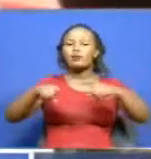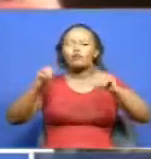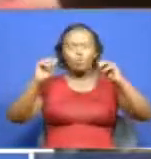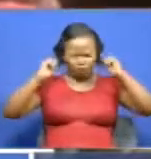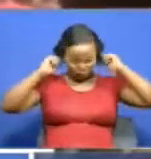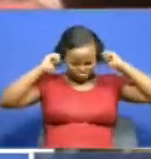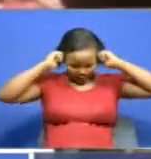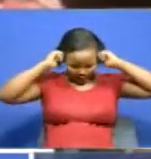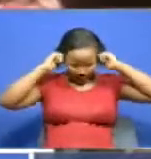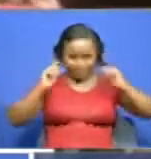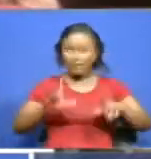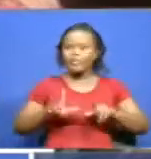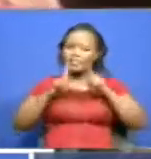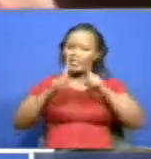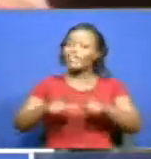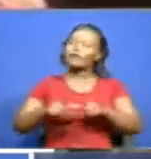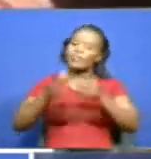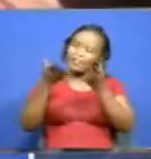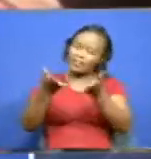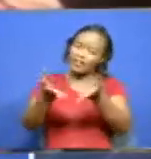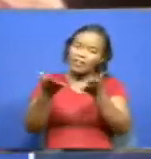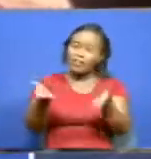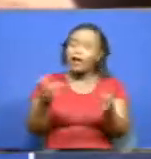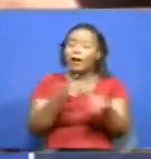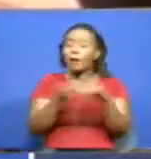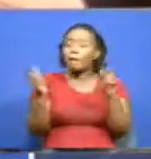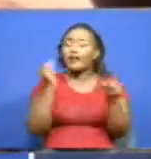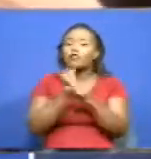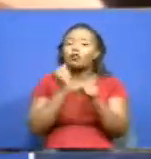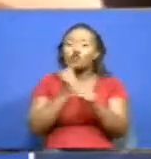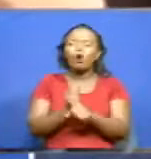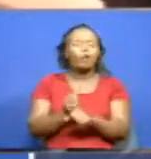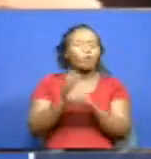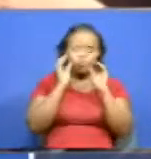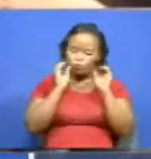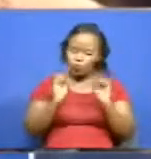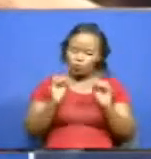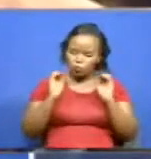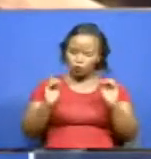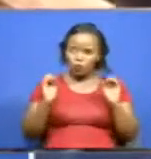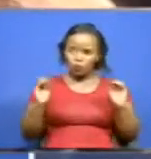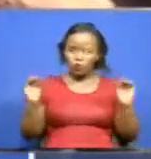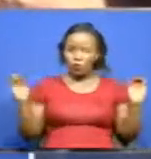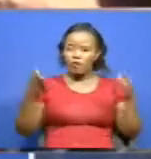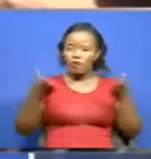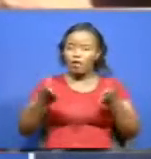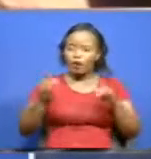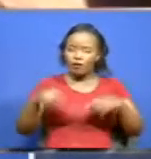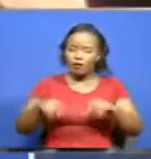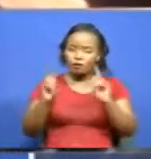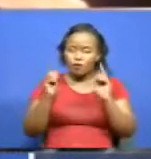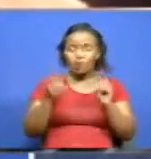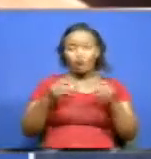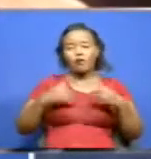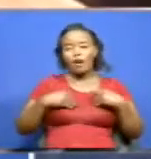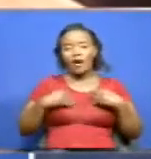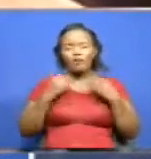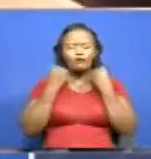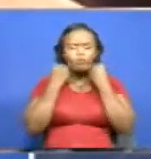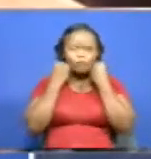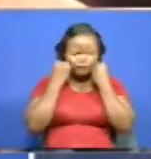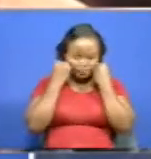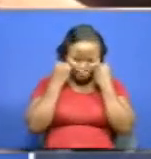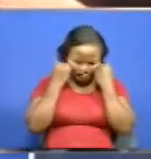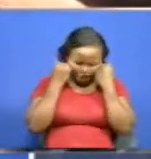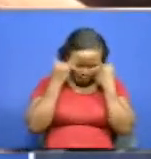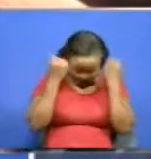nao hata wana certificate, tukisema tuleta hapa tunazileta, lakini nafasi hawapati. Sasa ndo wanaingilia mambo ya hii group depression, hizi inakuwa